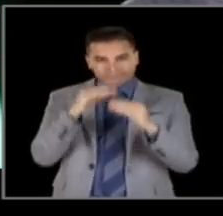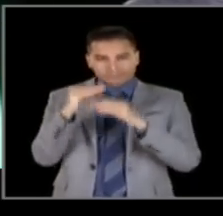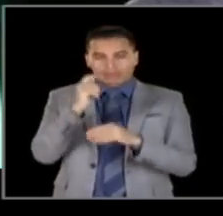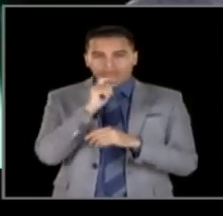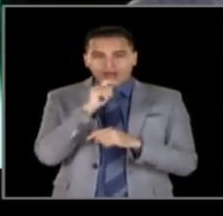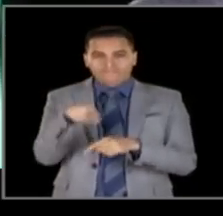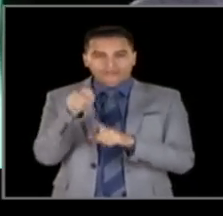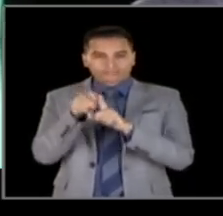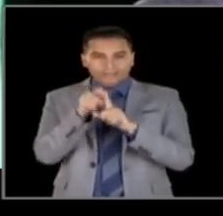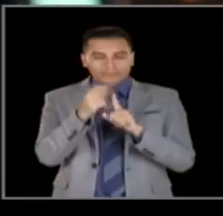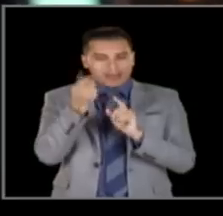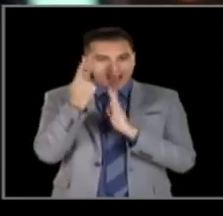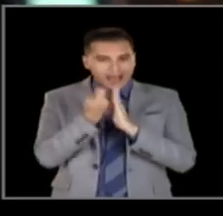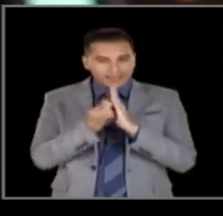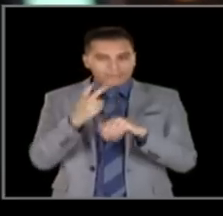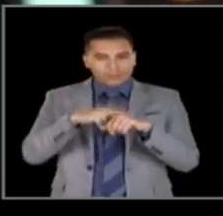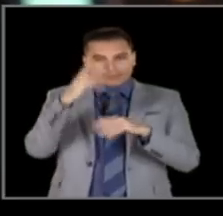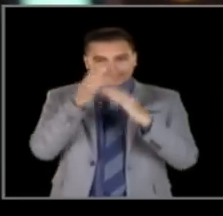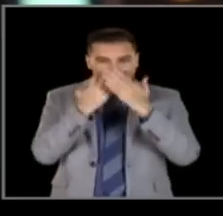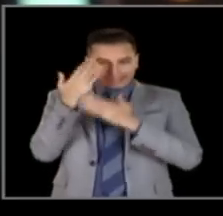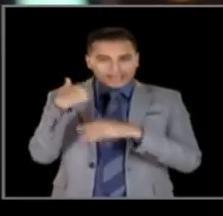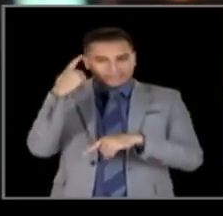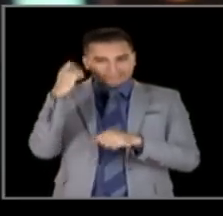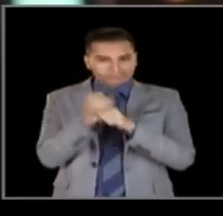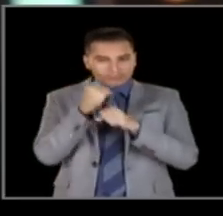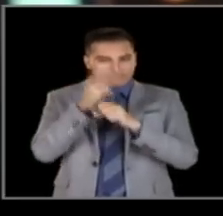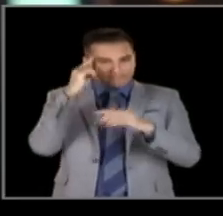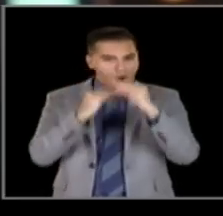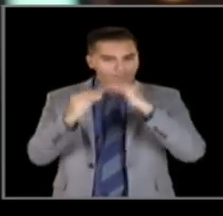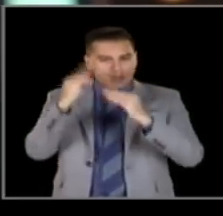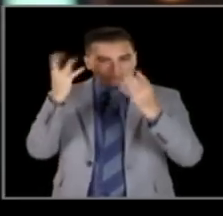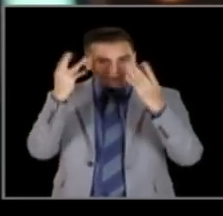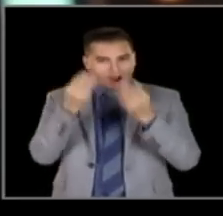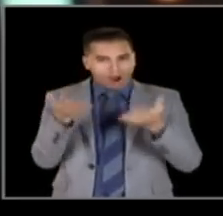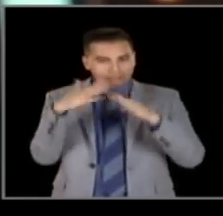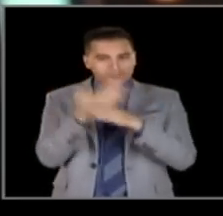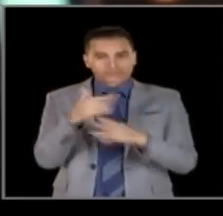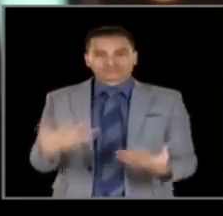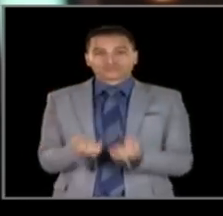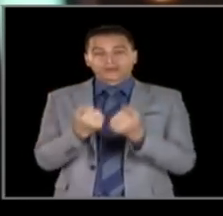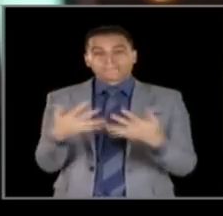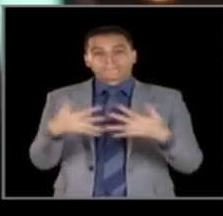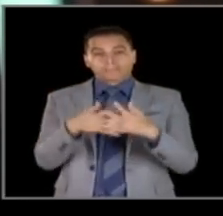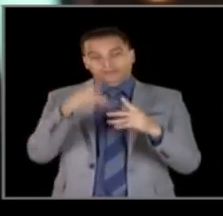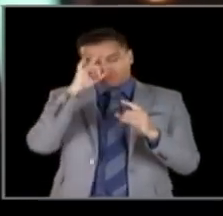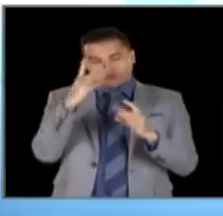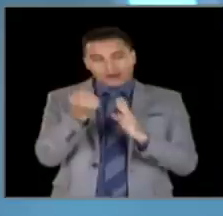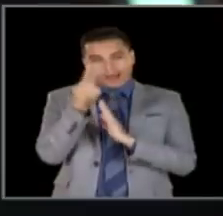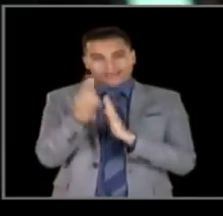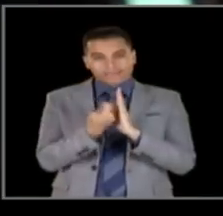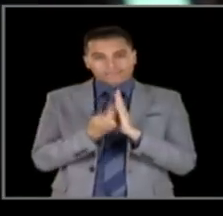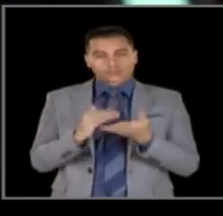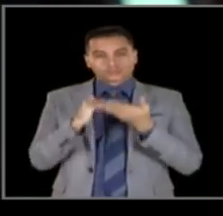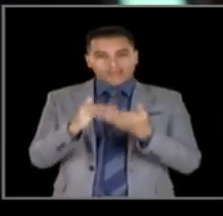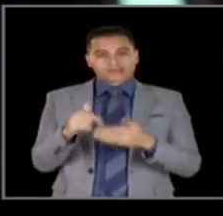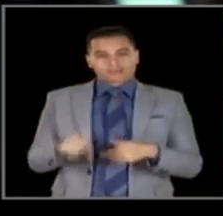ضعف وخصوصا في الادب والتاريخ، فقررنا ان احنا نشتغل عليها بحيث يكون ادائنا النهارده ان شاء الله مغير تماما وخصوصا في الادب وفي التاريخ.